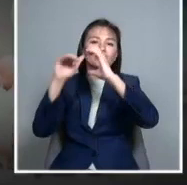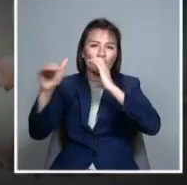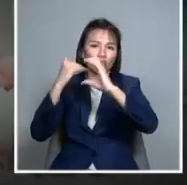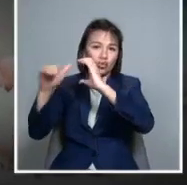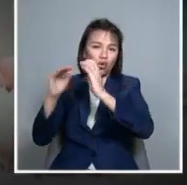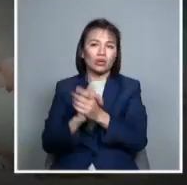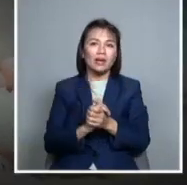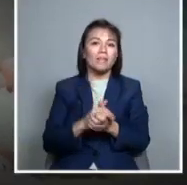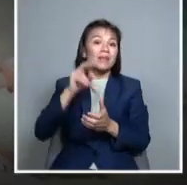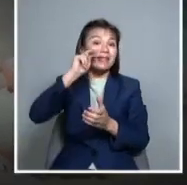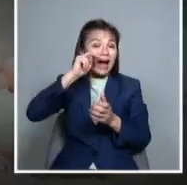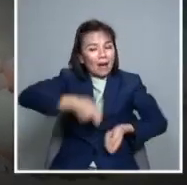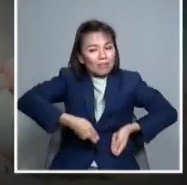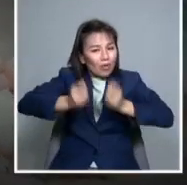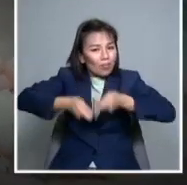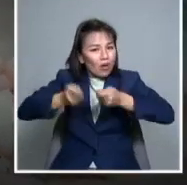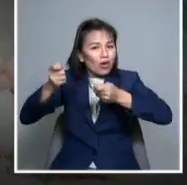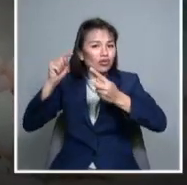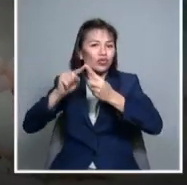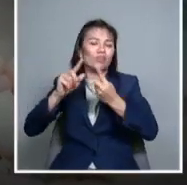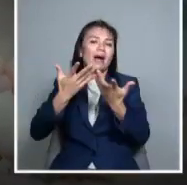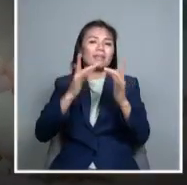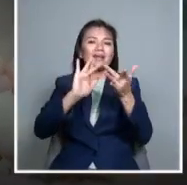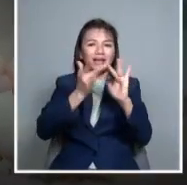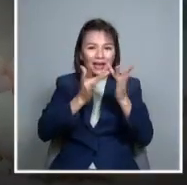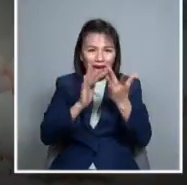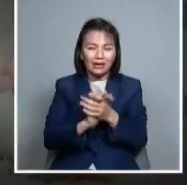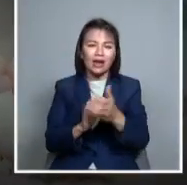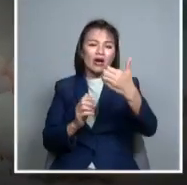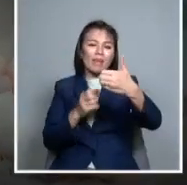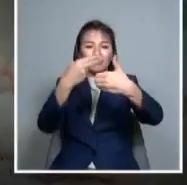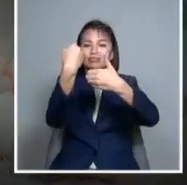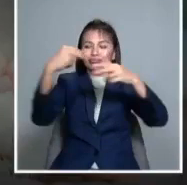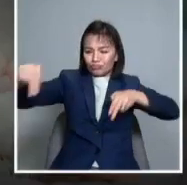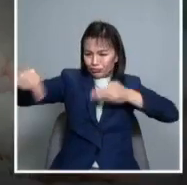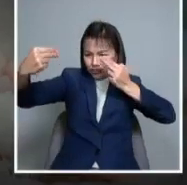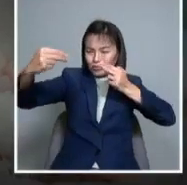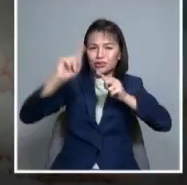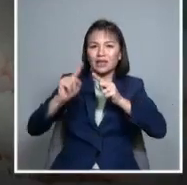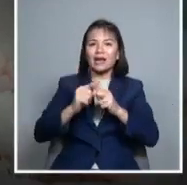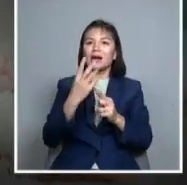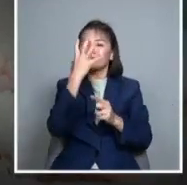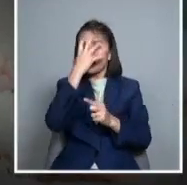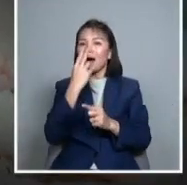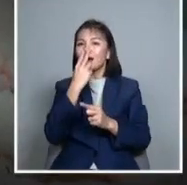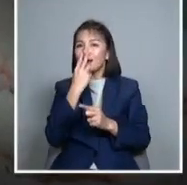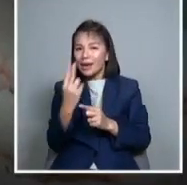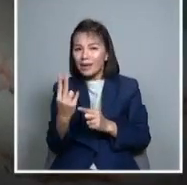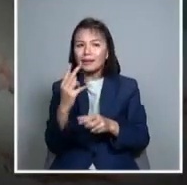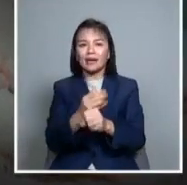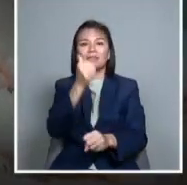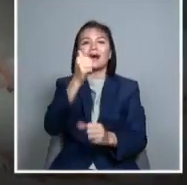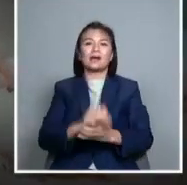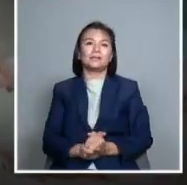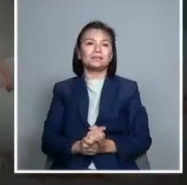ไม่ว่าจะเป็นเล่นน้ำสระน้ำออนไลน์อวยพรออนไลน์พูดคุยผ่าน Video Conferenceซึ่งเราก็เห็นหน้ากันคุยกันผ่านทางออนไลน์